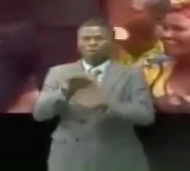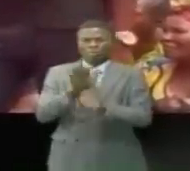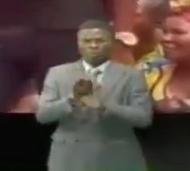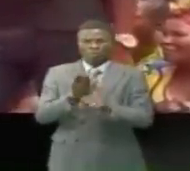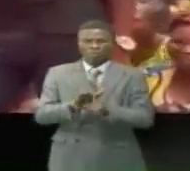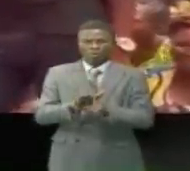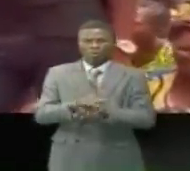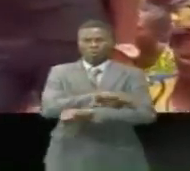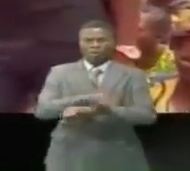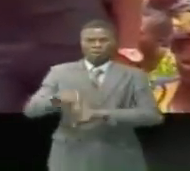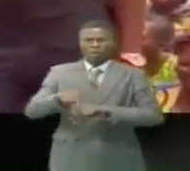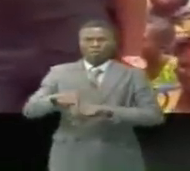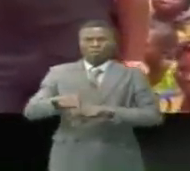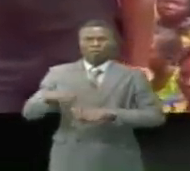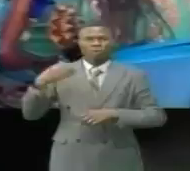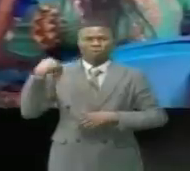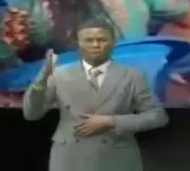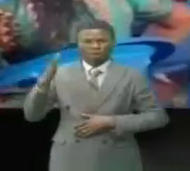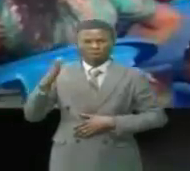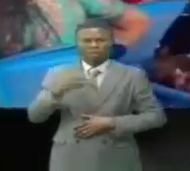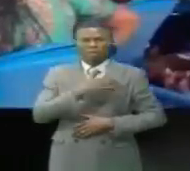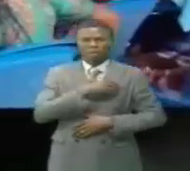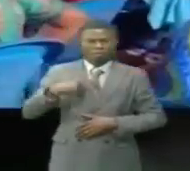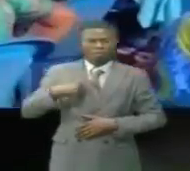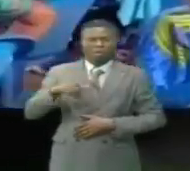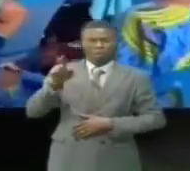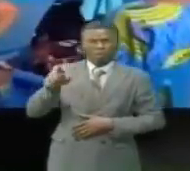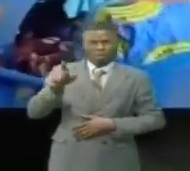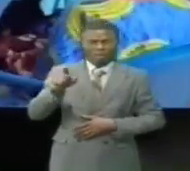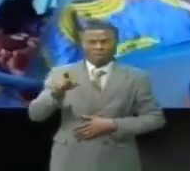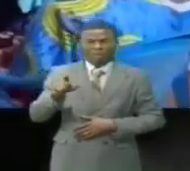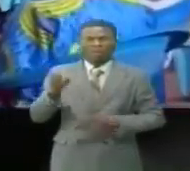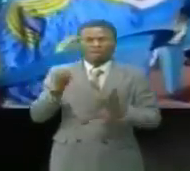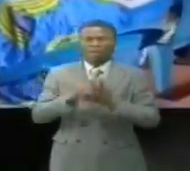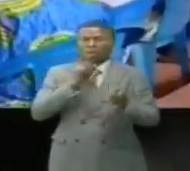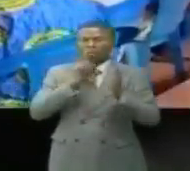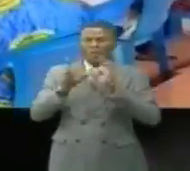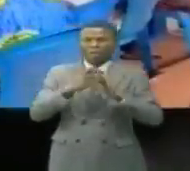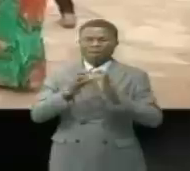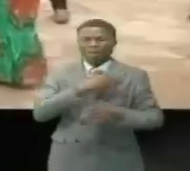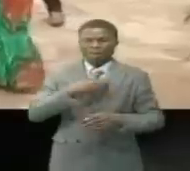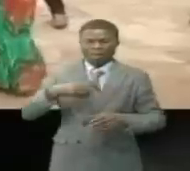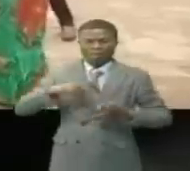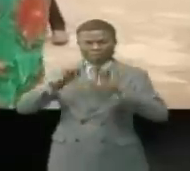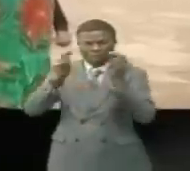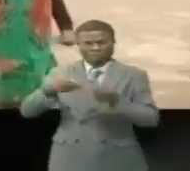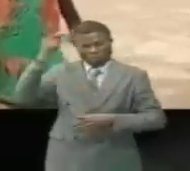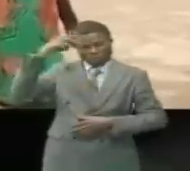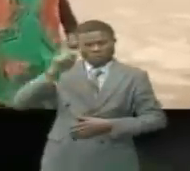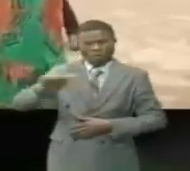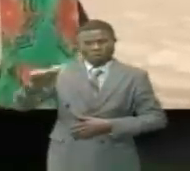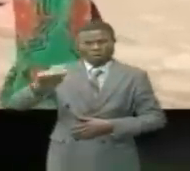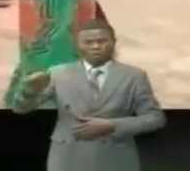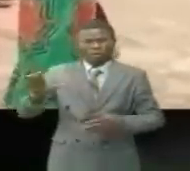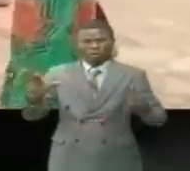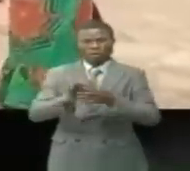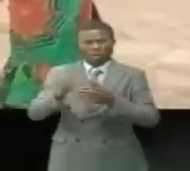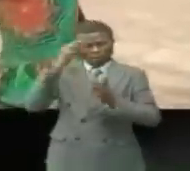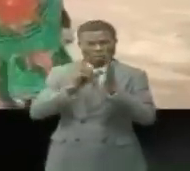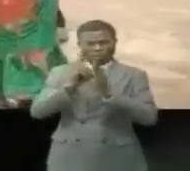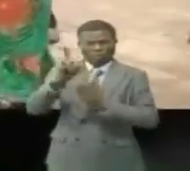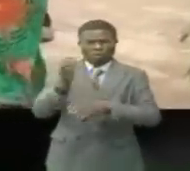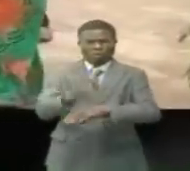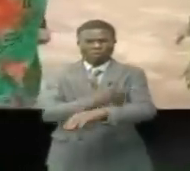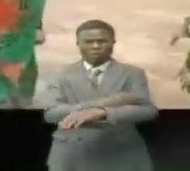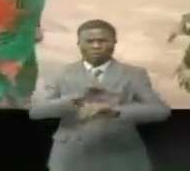dans les sphères de prise de décision. Nadine Mangabouloua-Beya a enfin échangé avec les femmes de son parti politique, l'Union pour la démocratie et le